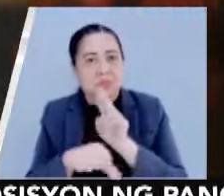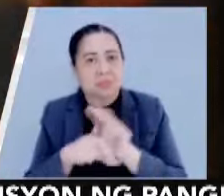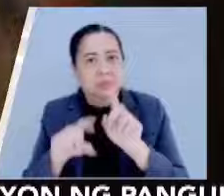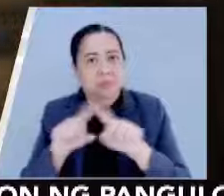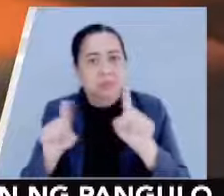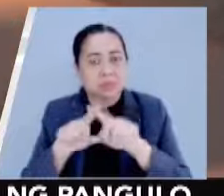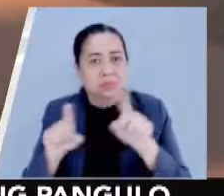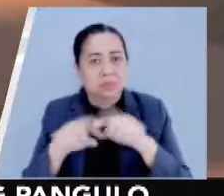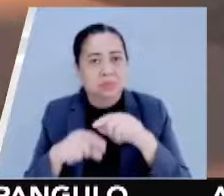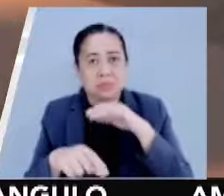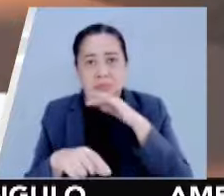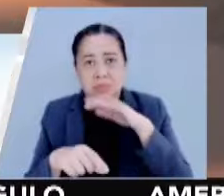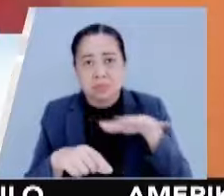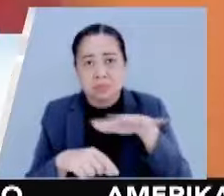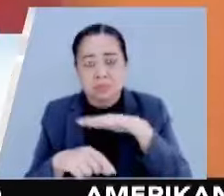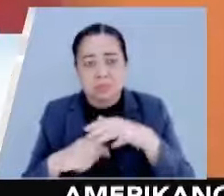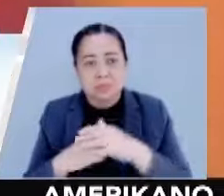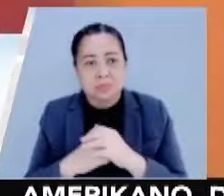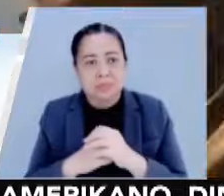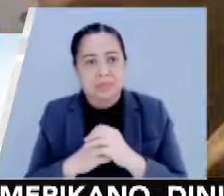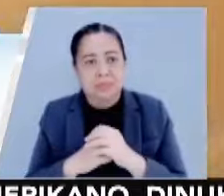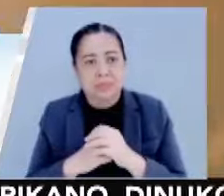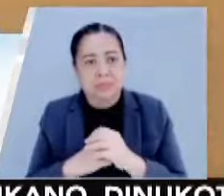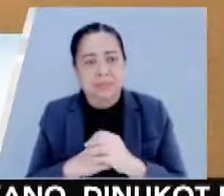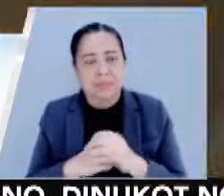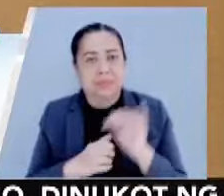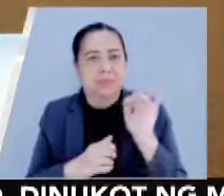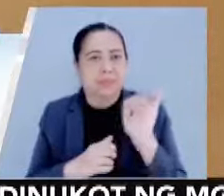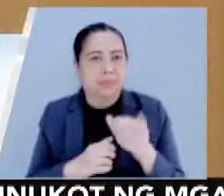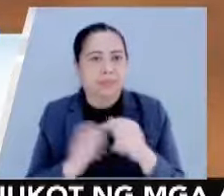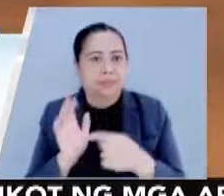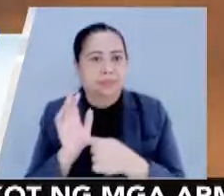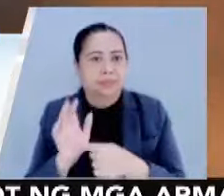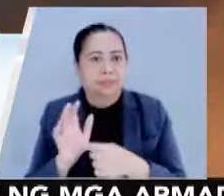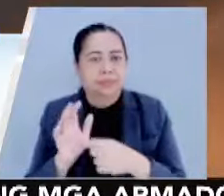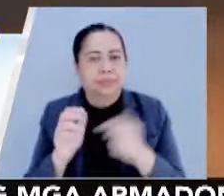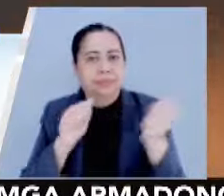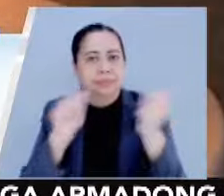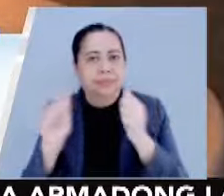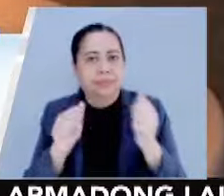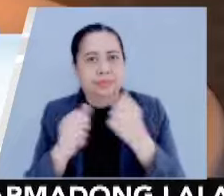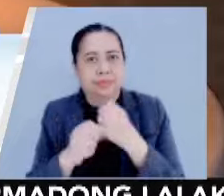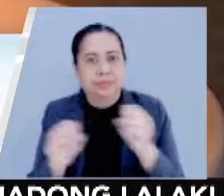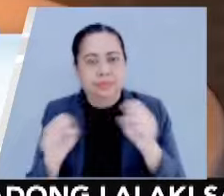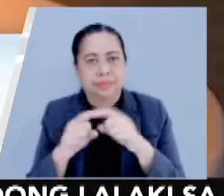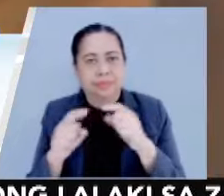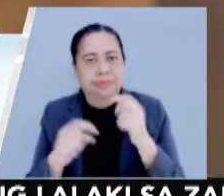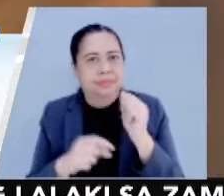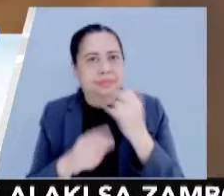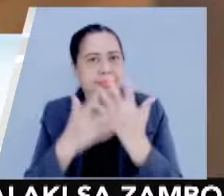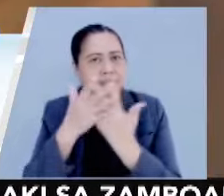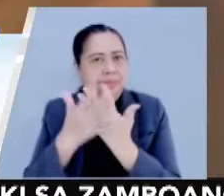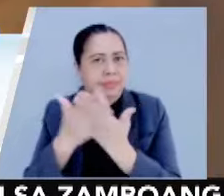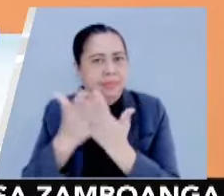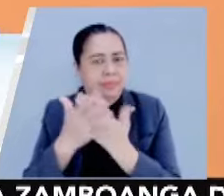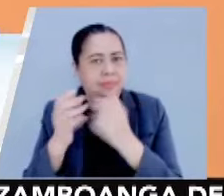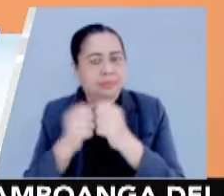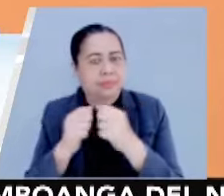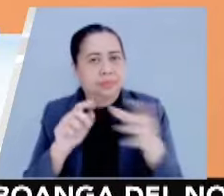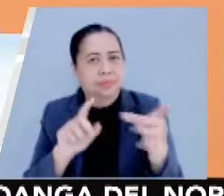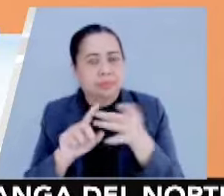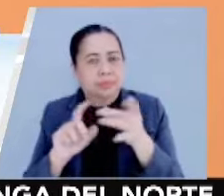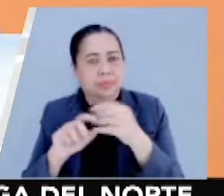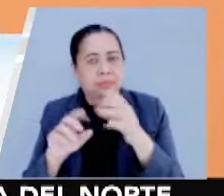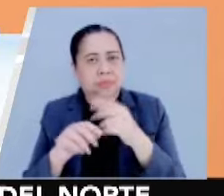pollutants? Yan ang tampok sa AirSaver, isang air filter device na pwedeng mag-absorb ng gas emissions mula